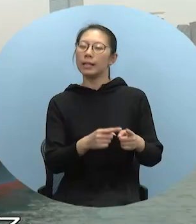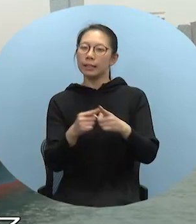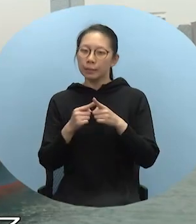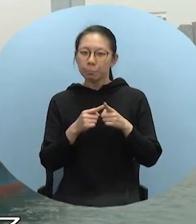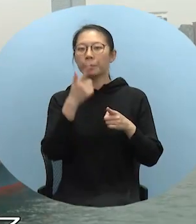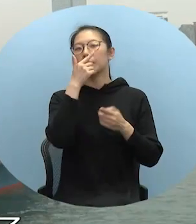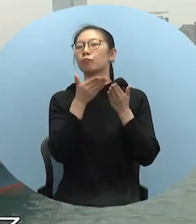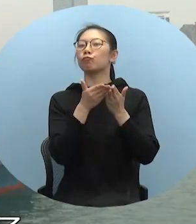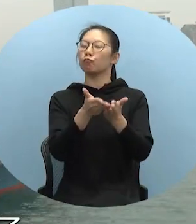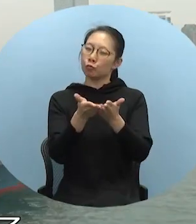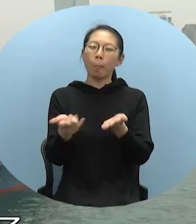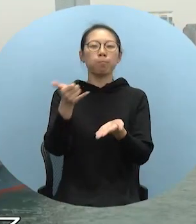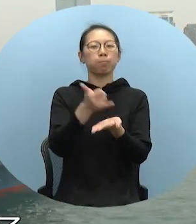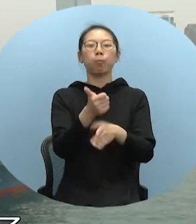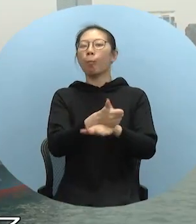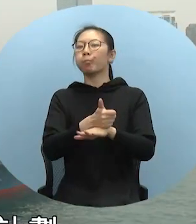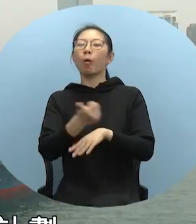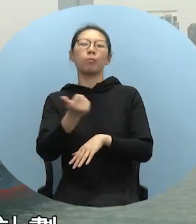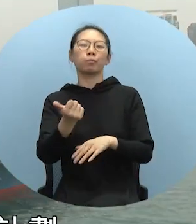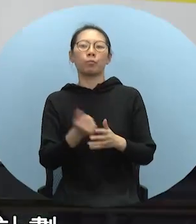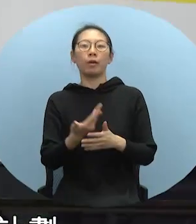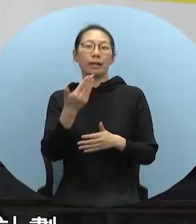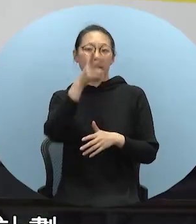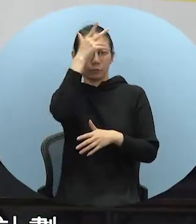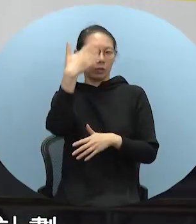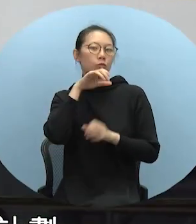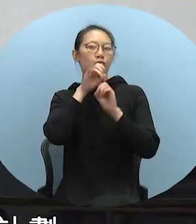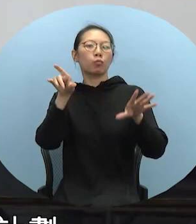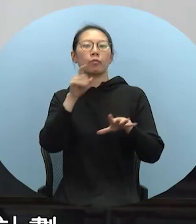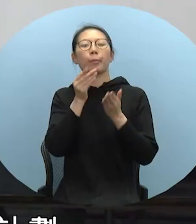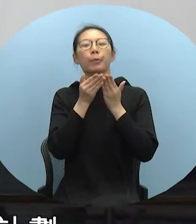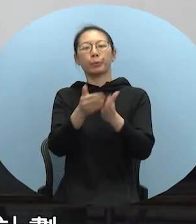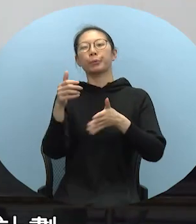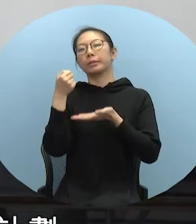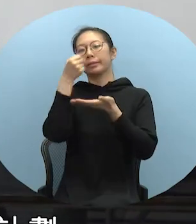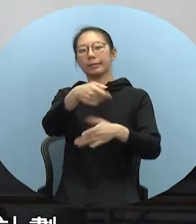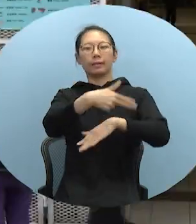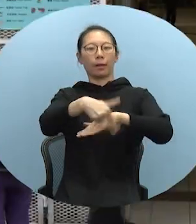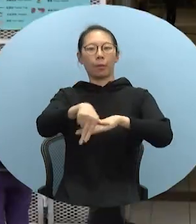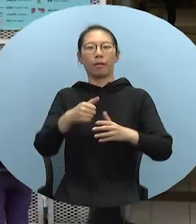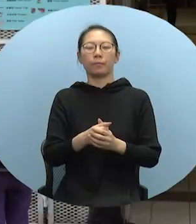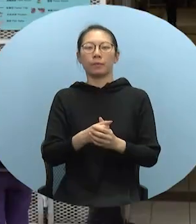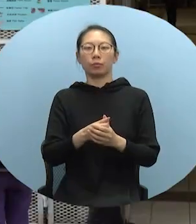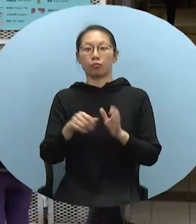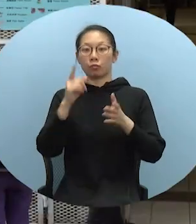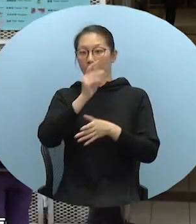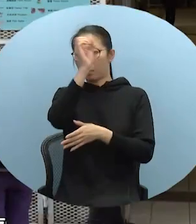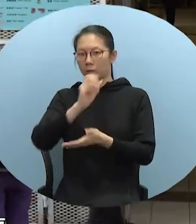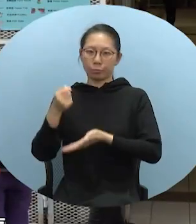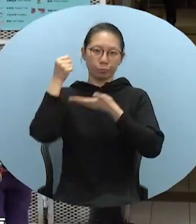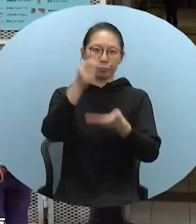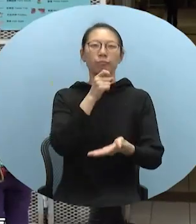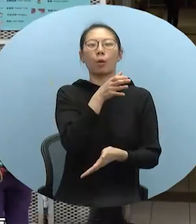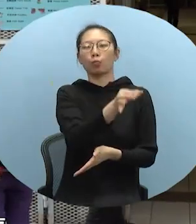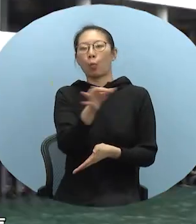市民好快有机会搭新船啦。政府早前宣布推出船只资助计划，全数资助更换10条